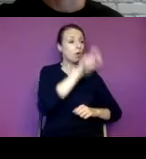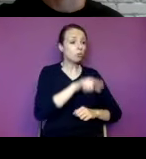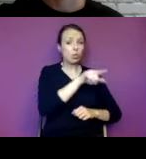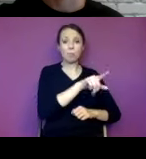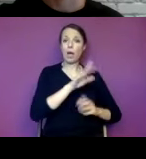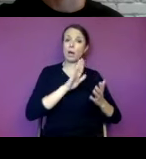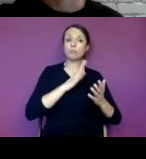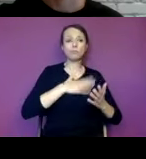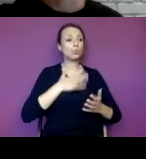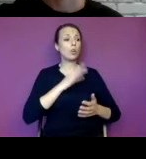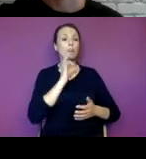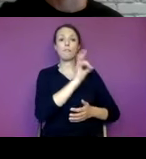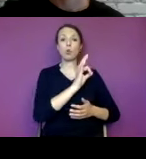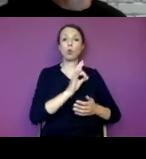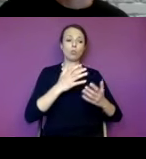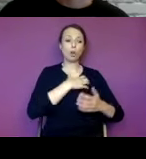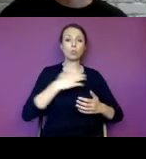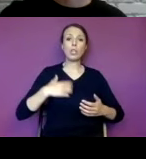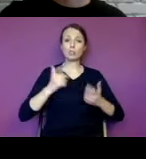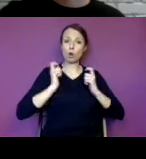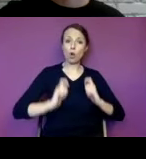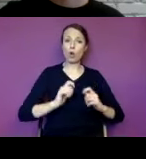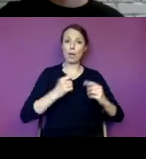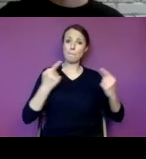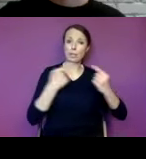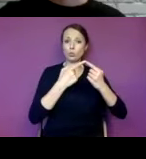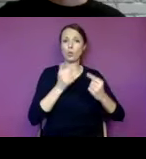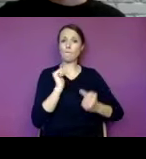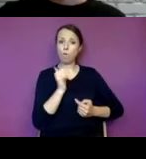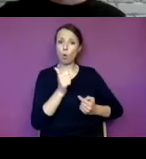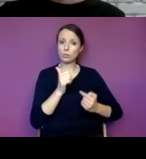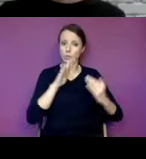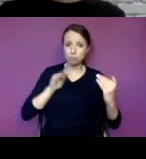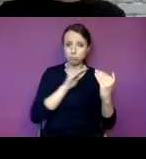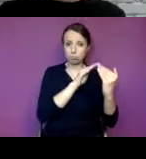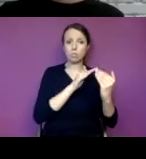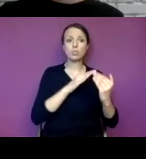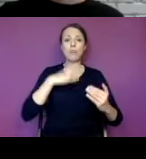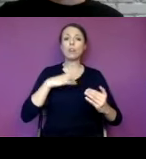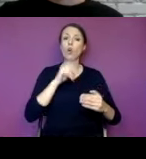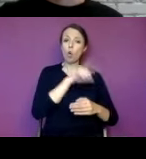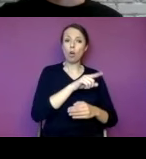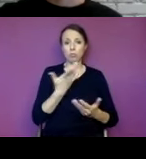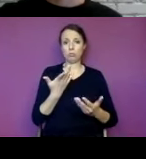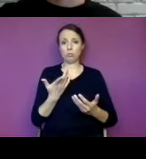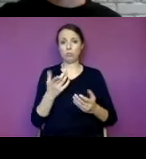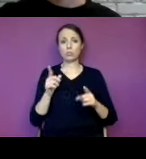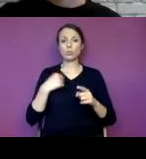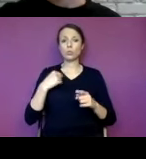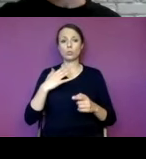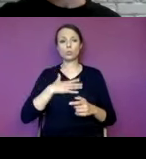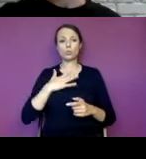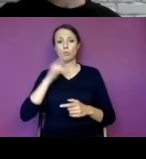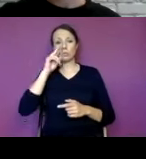I to wydaje mi się też ciekawe, jakby to takie zderzenie takiego właśnie spojrzenia badawczego też, fachowego, z